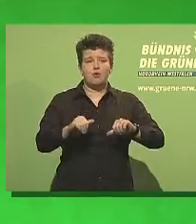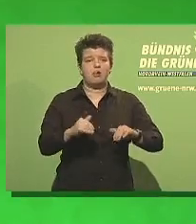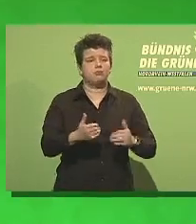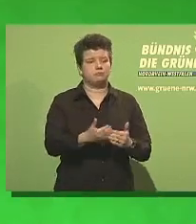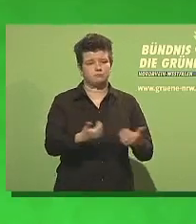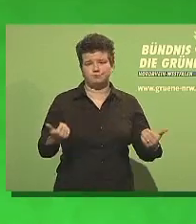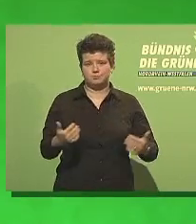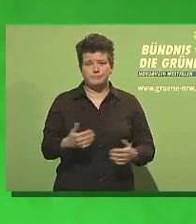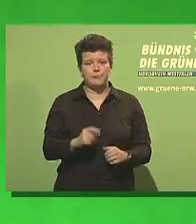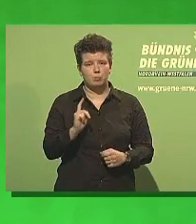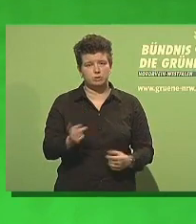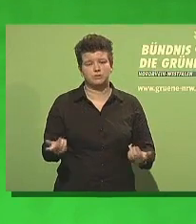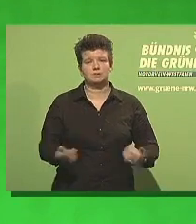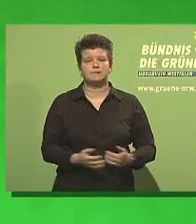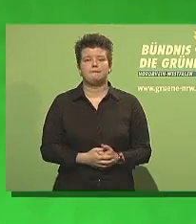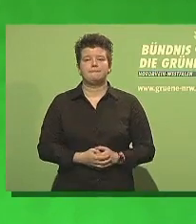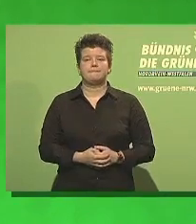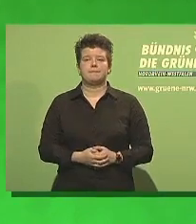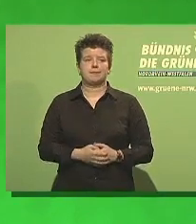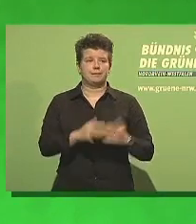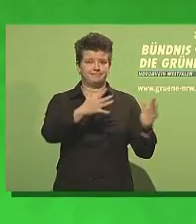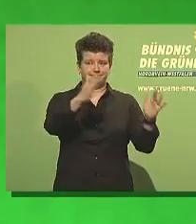Antwort.